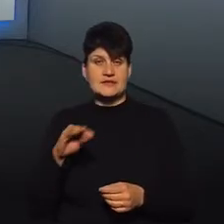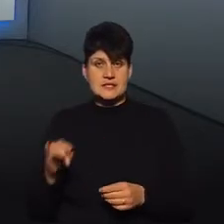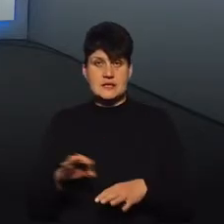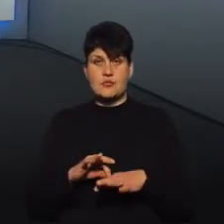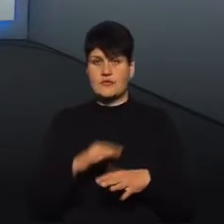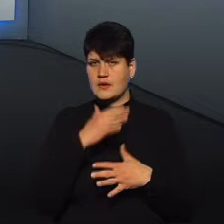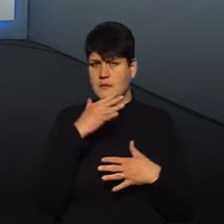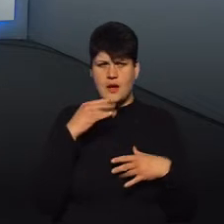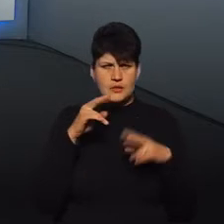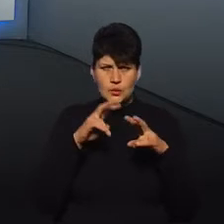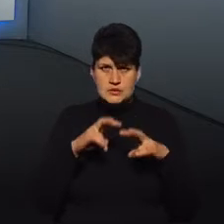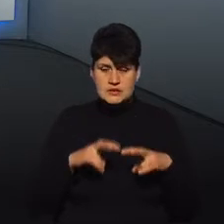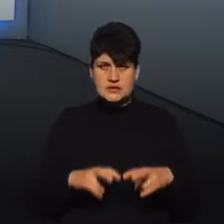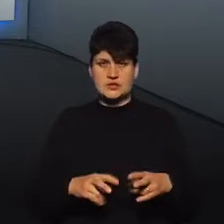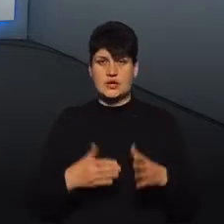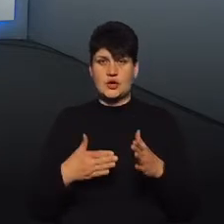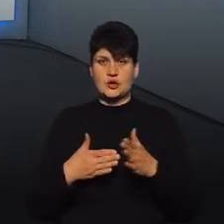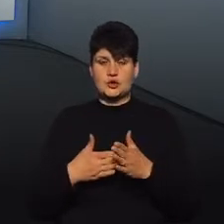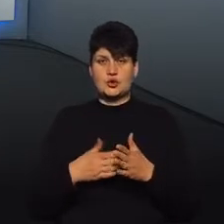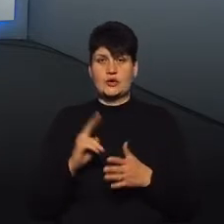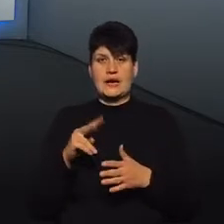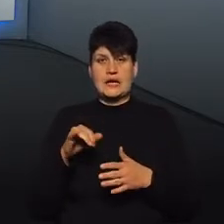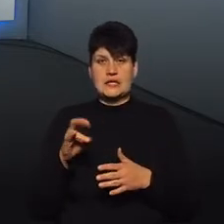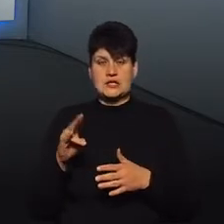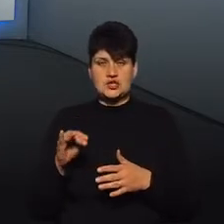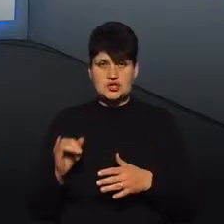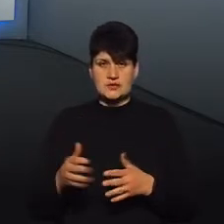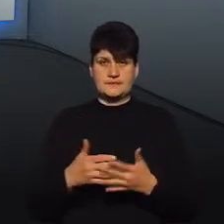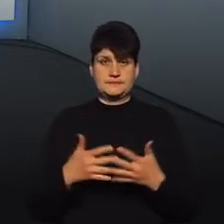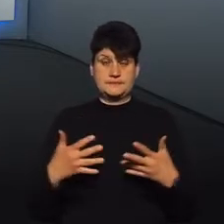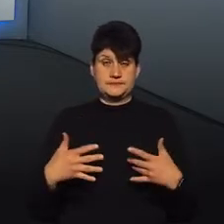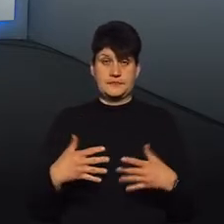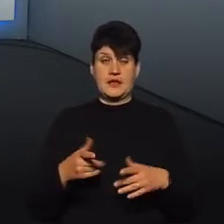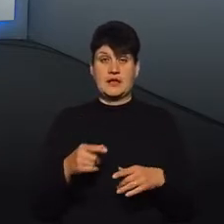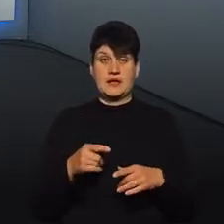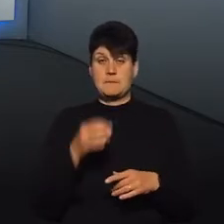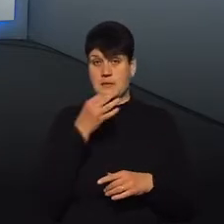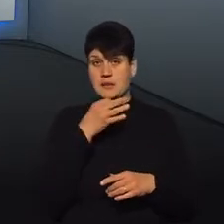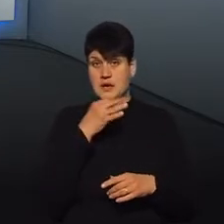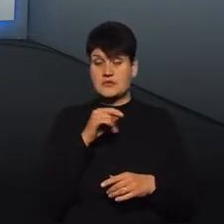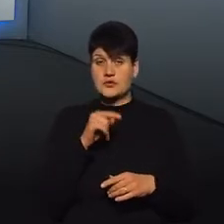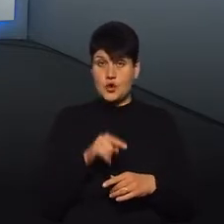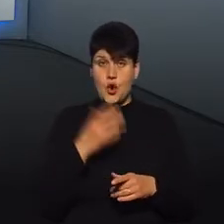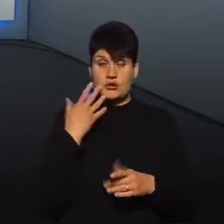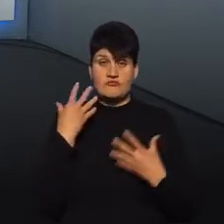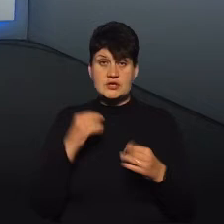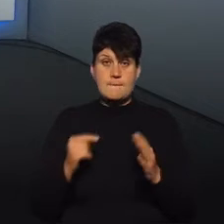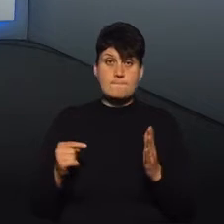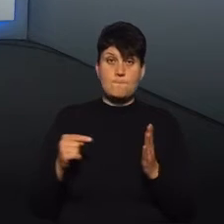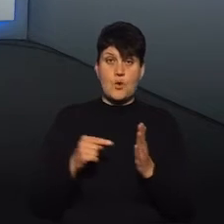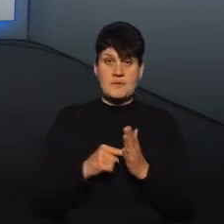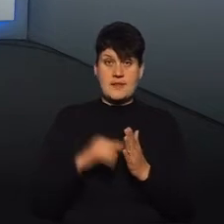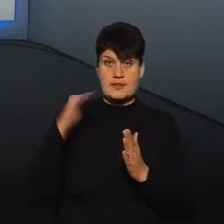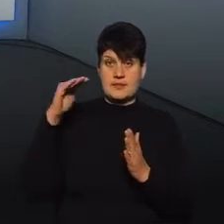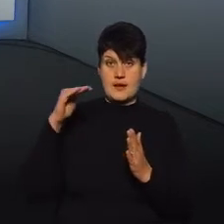досліджень, доклінічні дослідження, клінічні дослідження. І препарат від того, як, коли він вже попадає на полиці аптечних закладів,